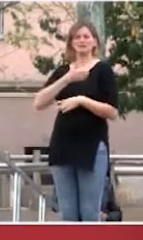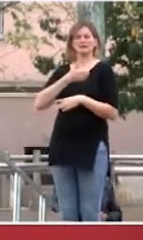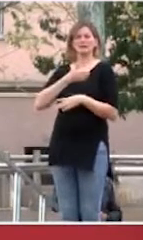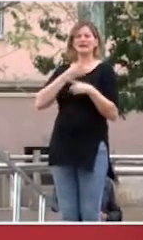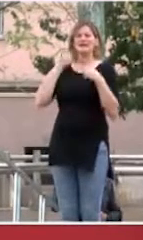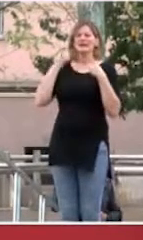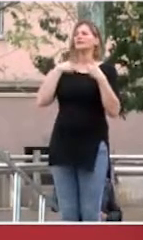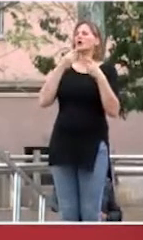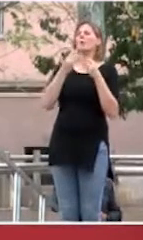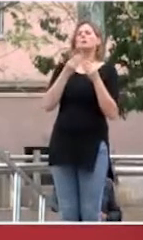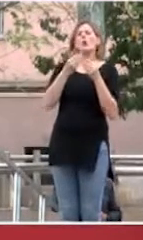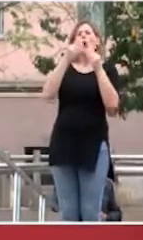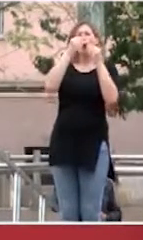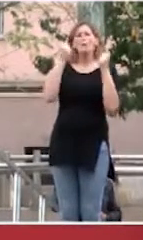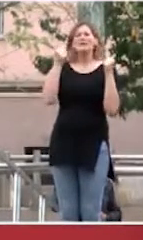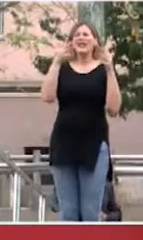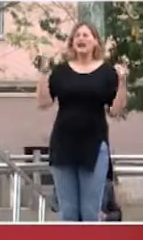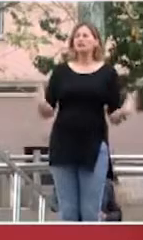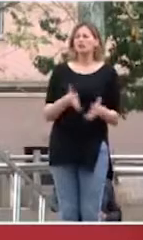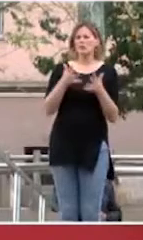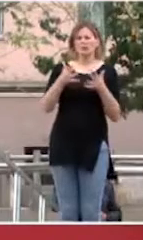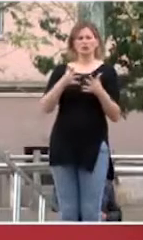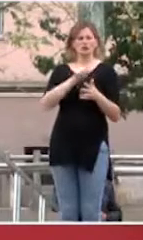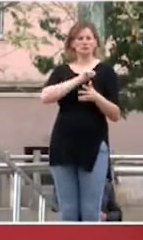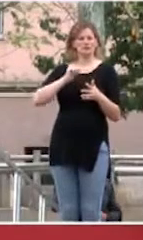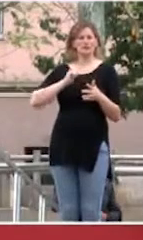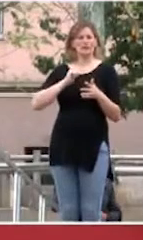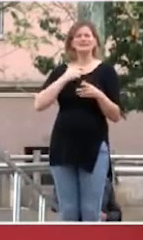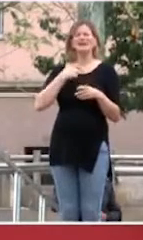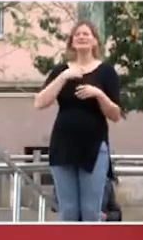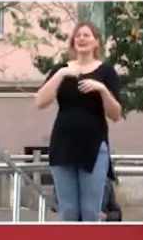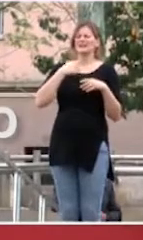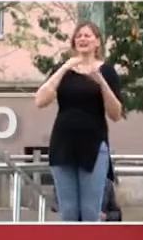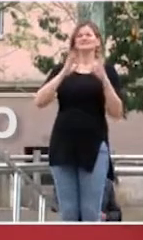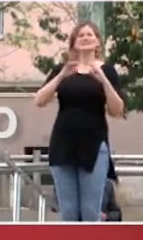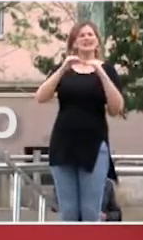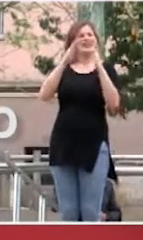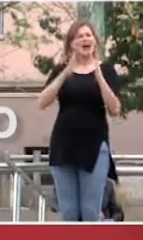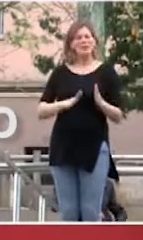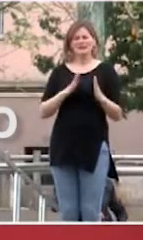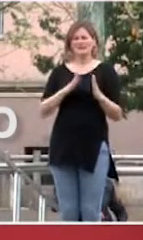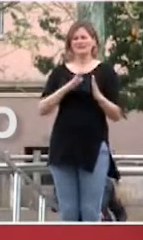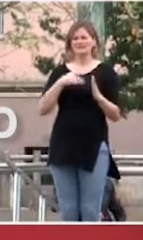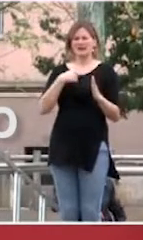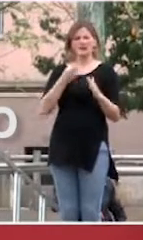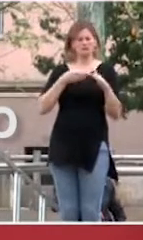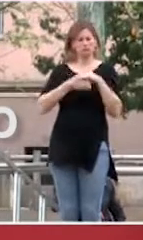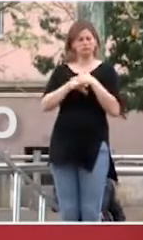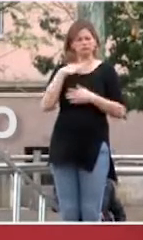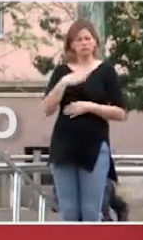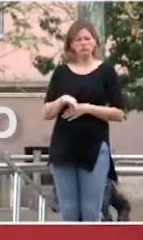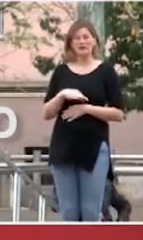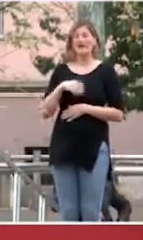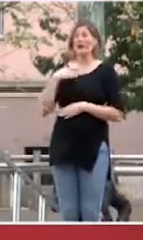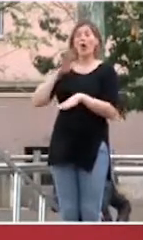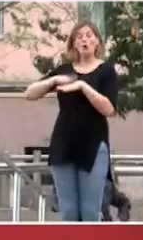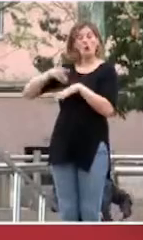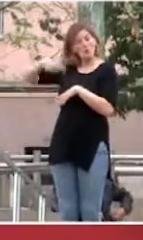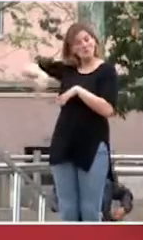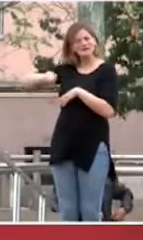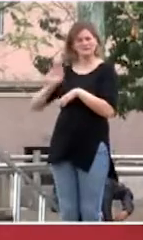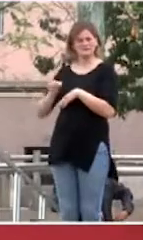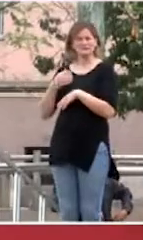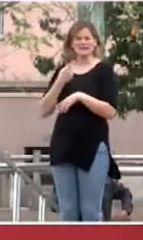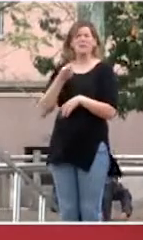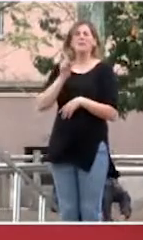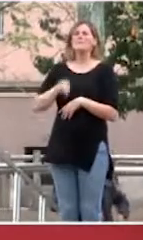obligués els promotors privats a destinar un de cada tres habitatges a habitatge assequible. I per culpa seva, hem perdut 1.000